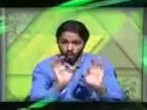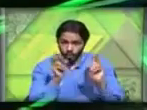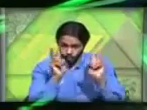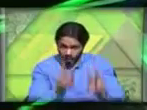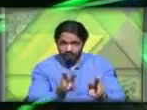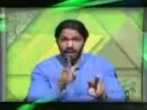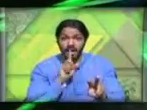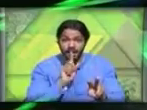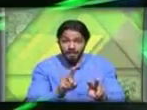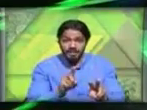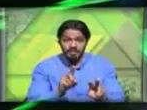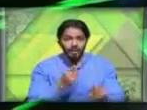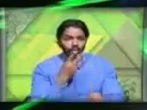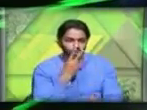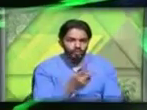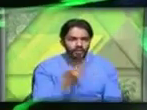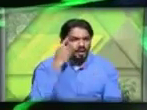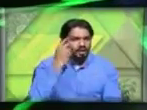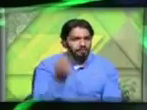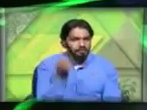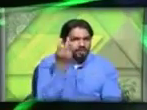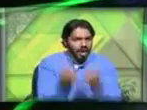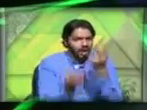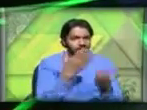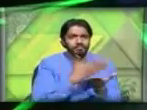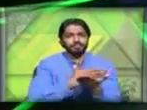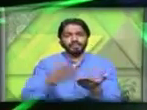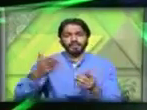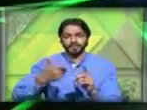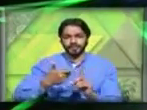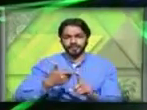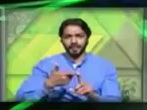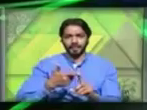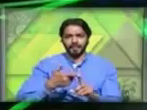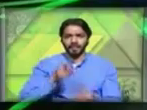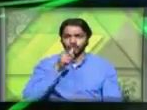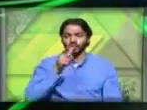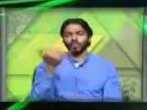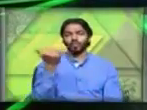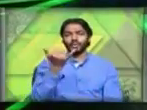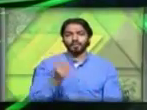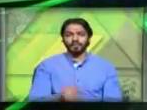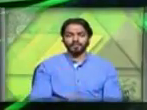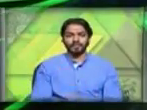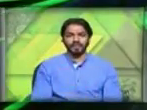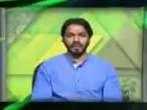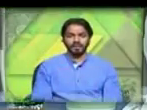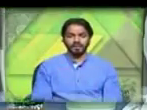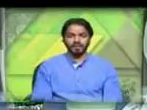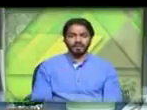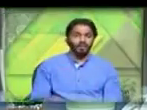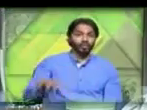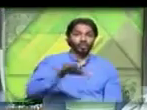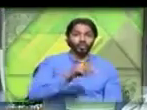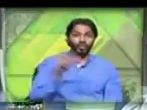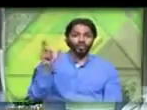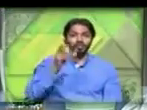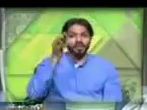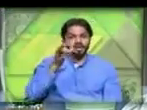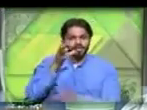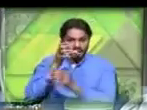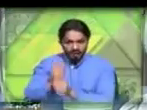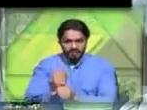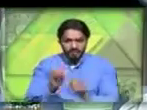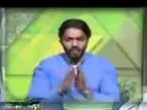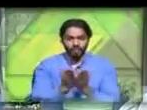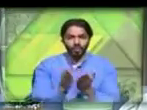بهذه الأصول ولا يفهم شيئا عن هذه الثوابت. محال أن تتخلى الأمة عن قرآنها، محال أن